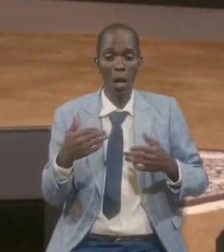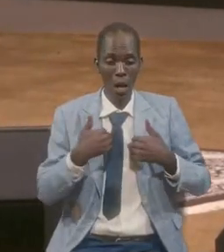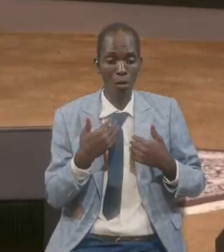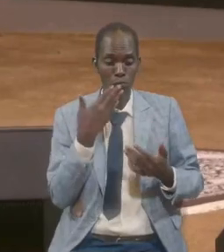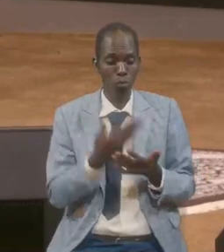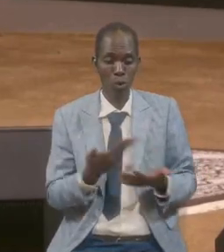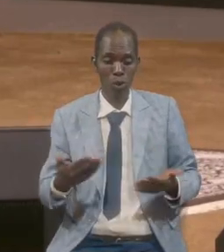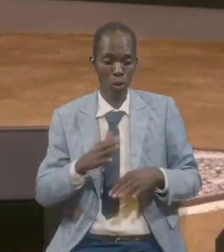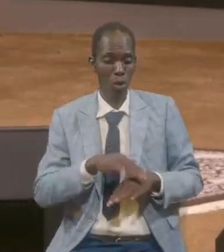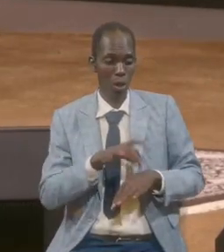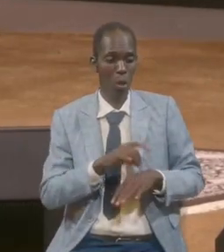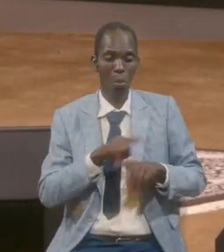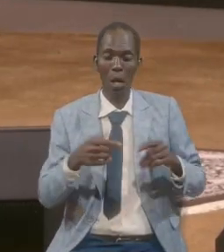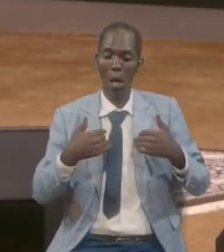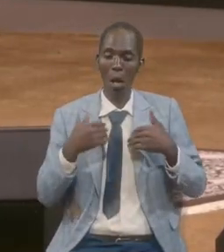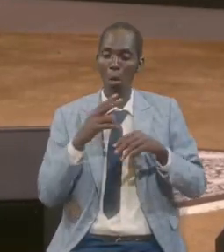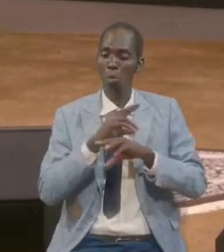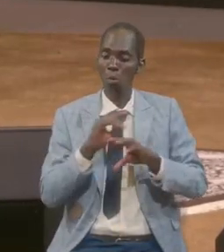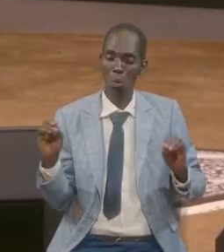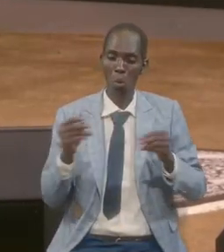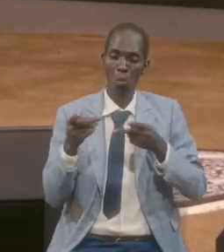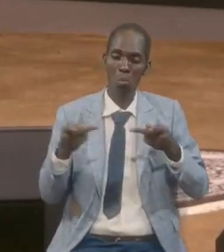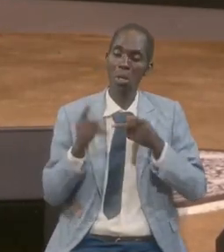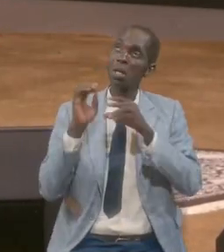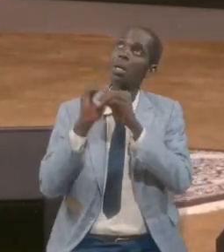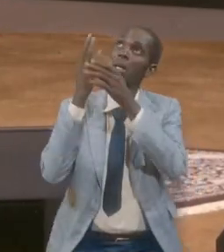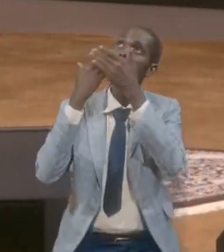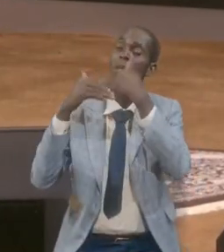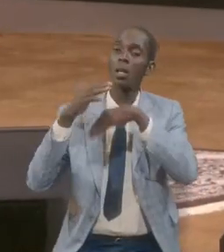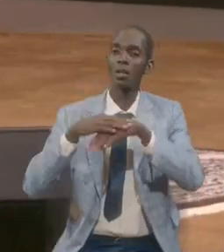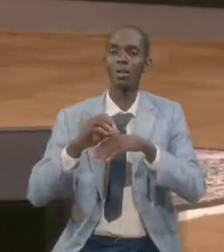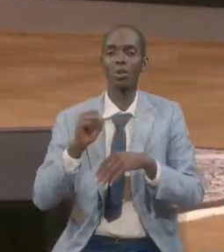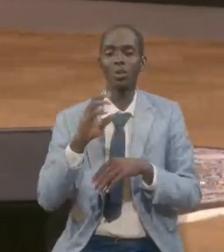ciel. Ainsi le riche se flétrira